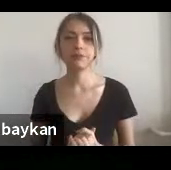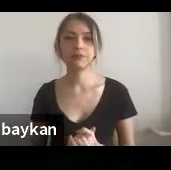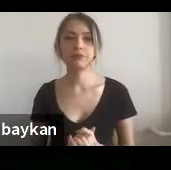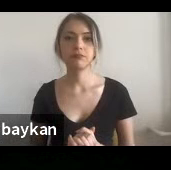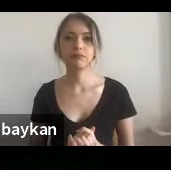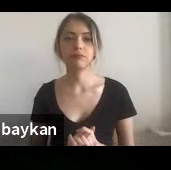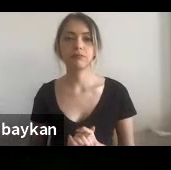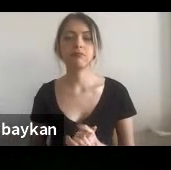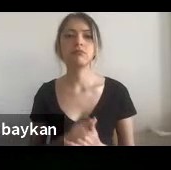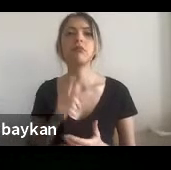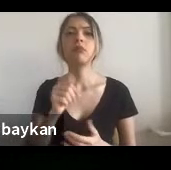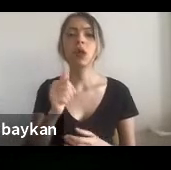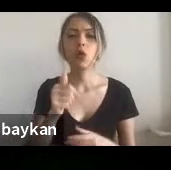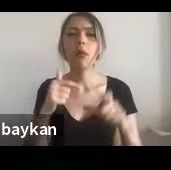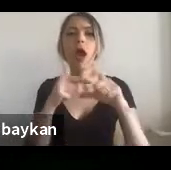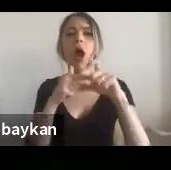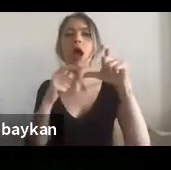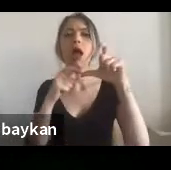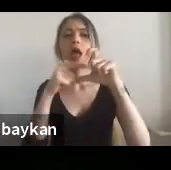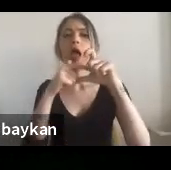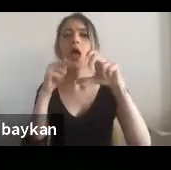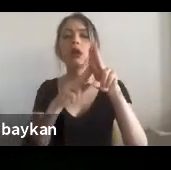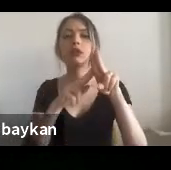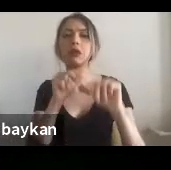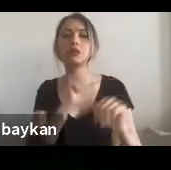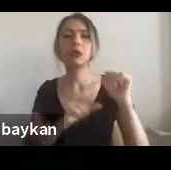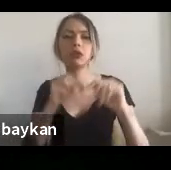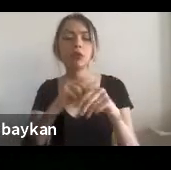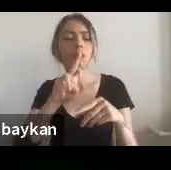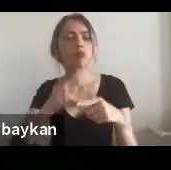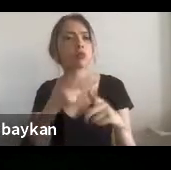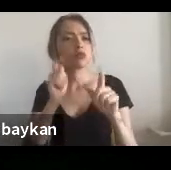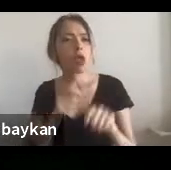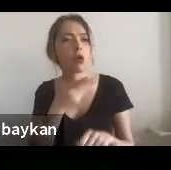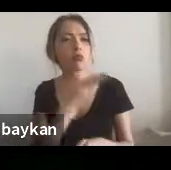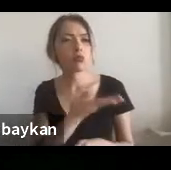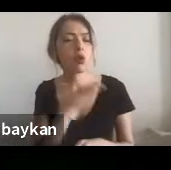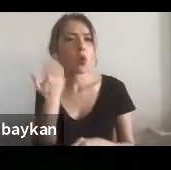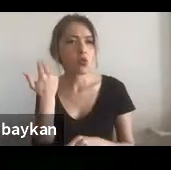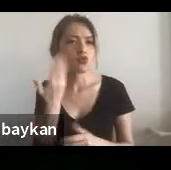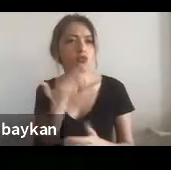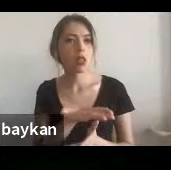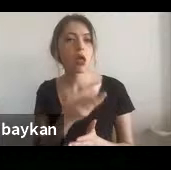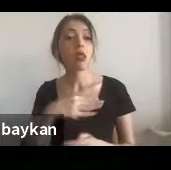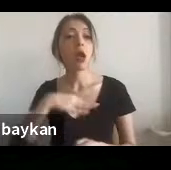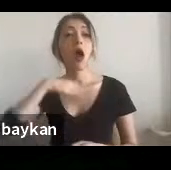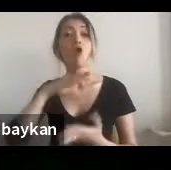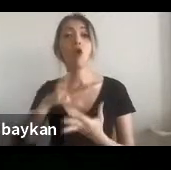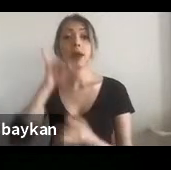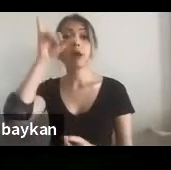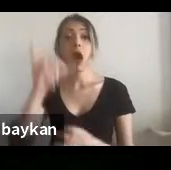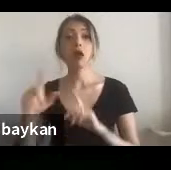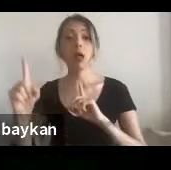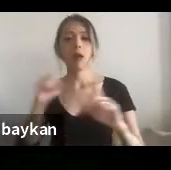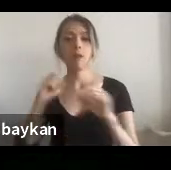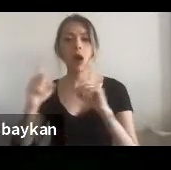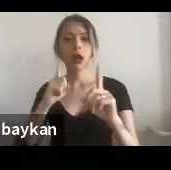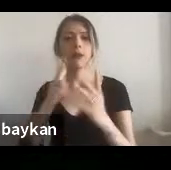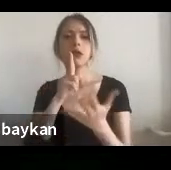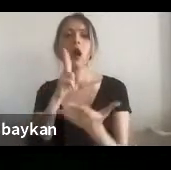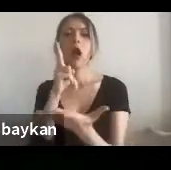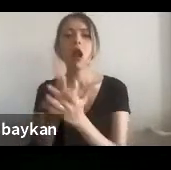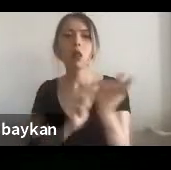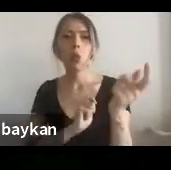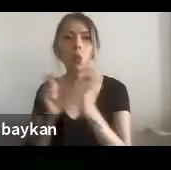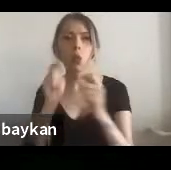Essex Üniversitesi'nde ve bir proje yürütüyordu. Avrupa İnsan Hakları Mahkemesi kararlarının uygulanması ile